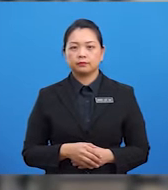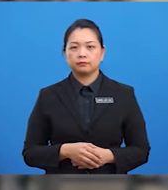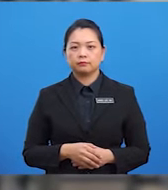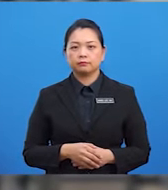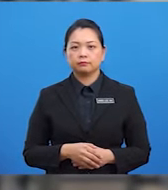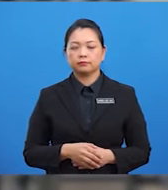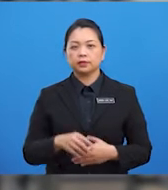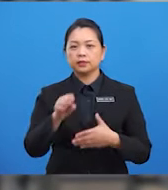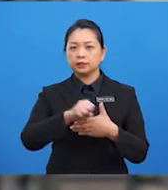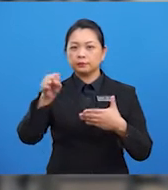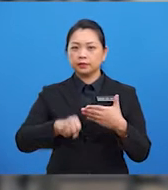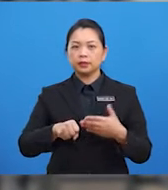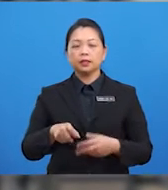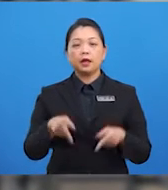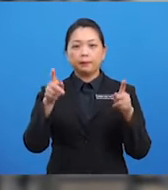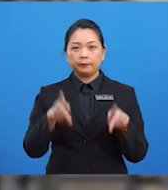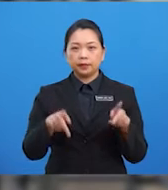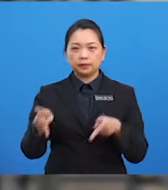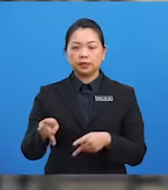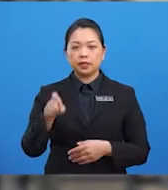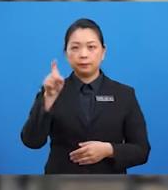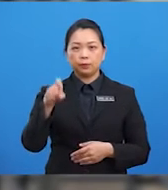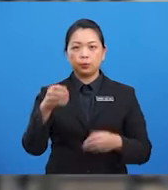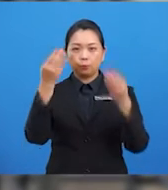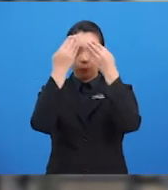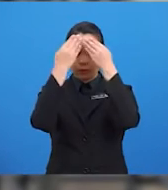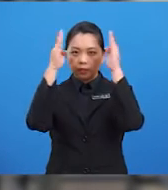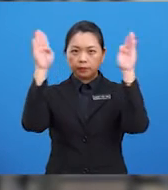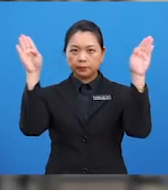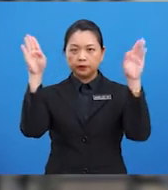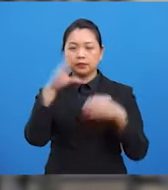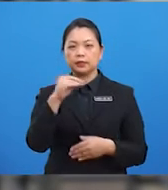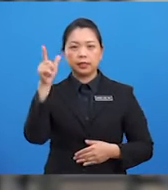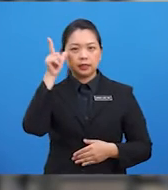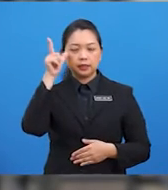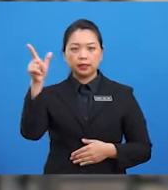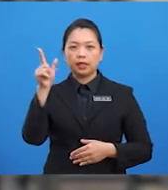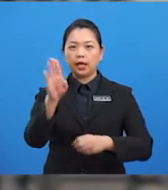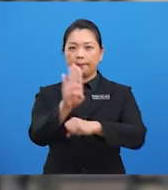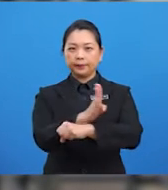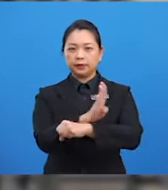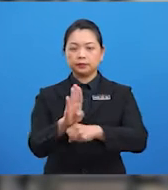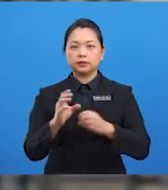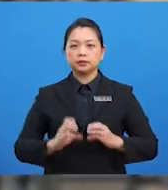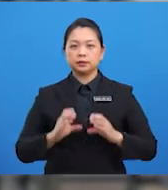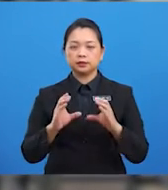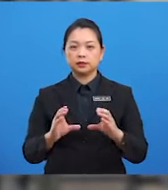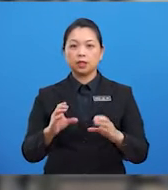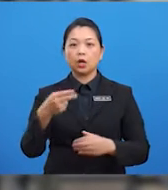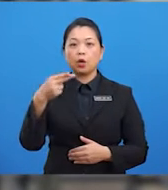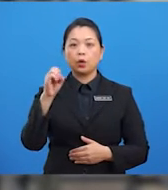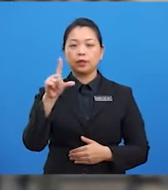Kesimpulannya, pelajar perlu membuka minda dan melihat perniagaan secara